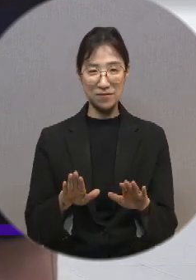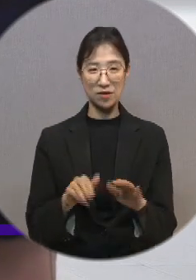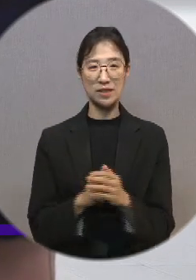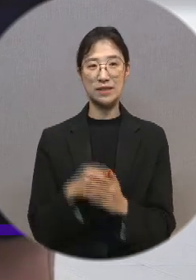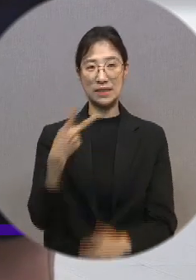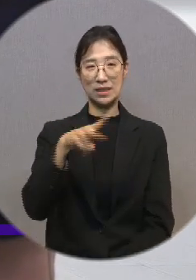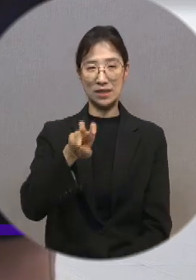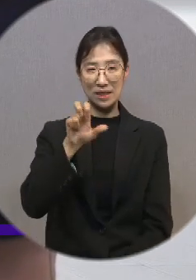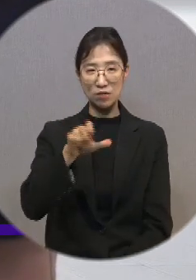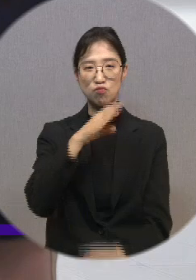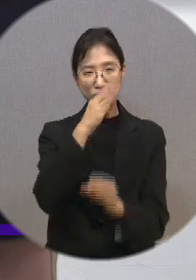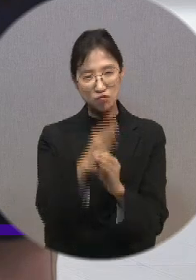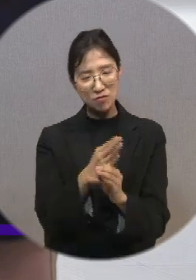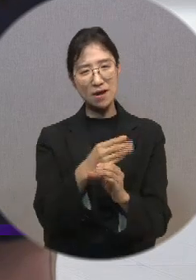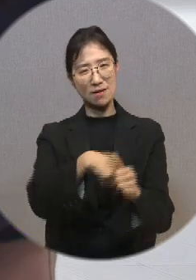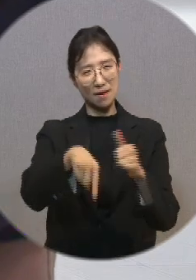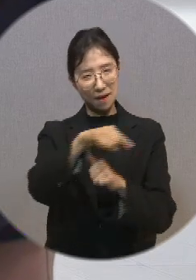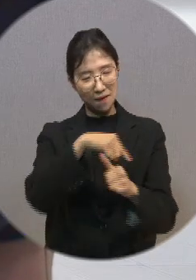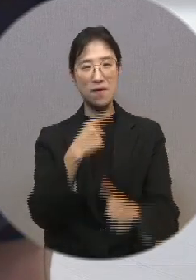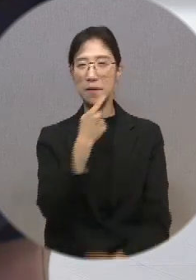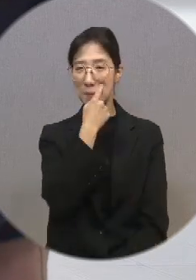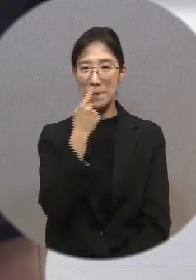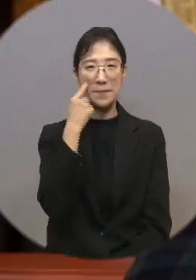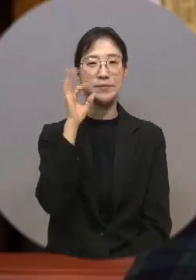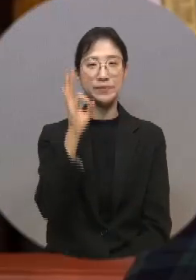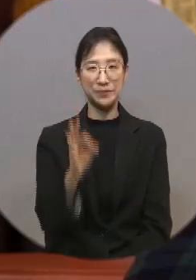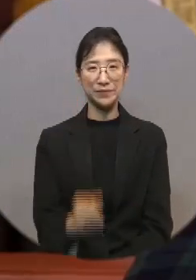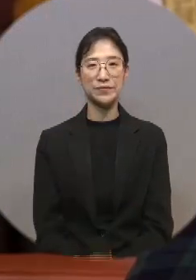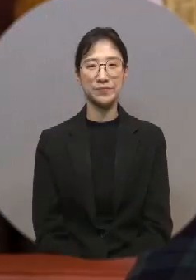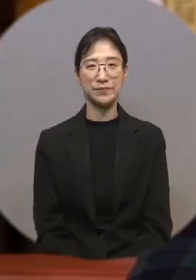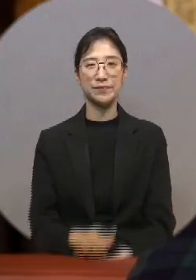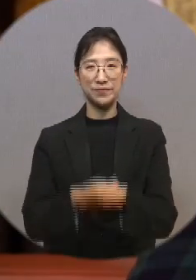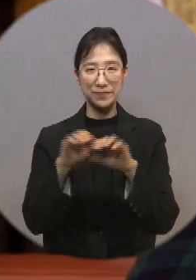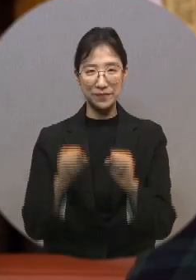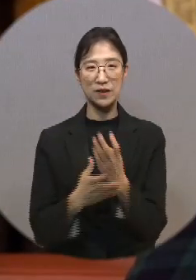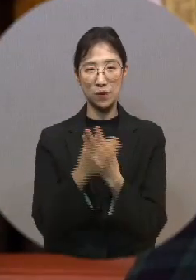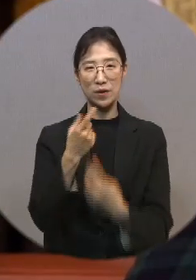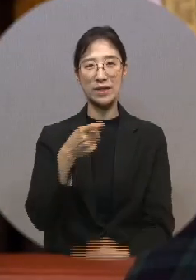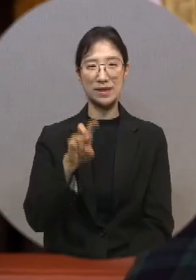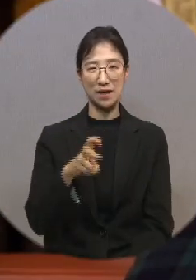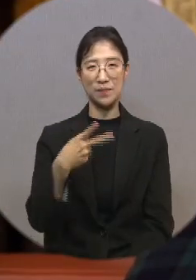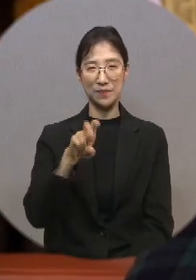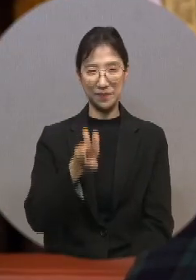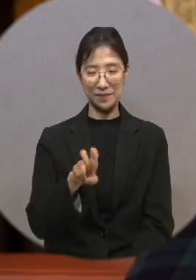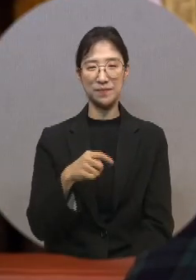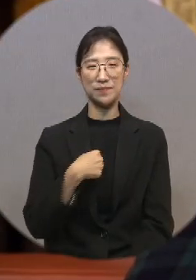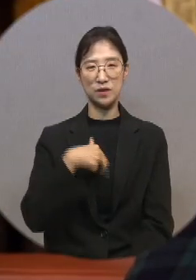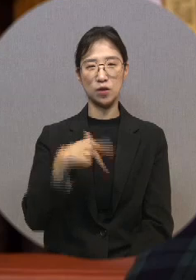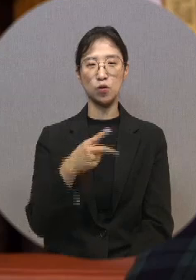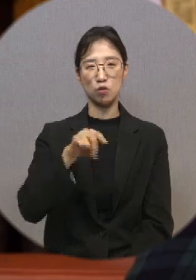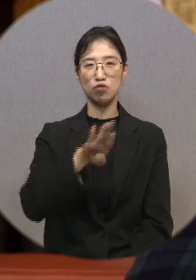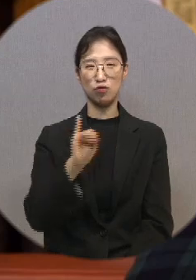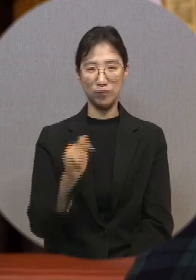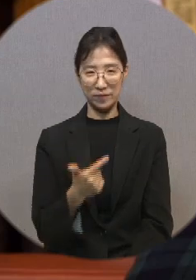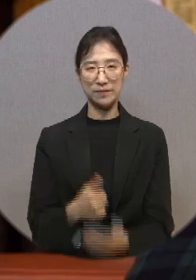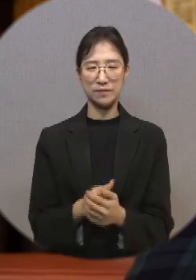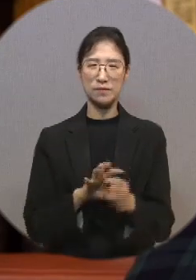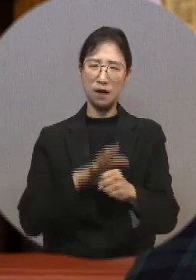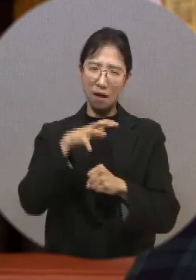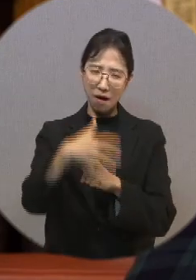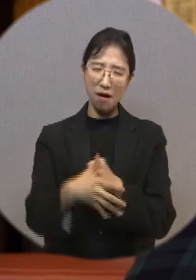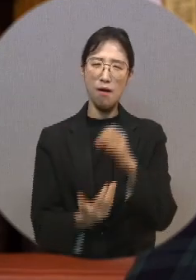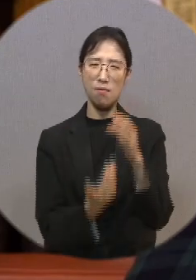통일담담은 2025년 북한 정세를 짚어봅니다. 안녕하세요. 통일담담의 아나운서 조수빈입니다. 정말 세계적으로 많은